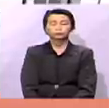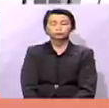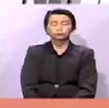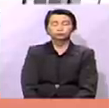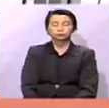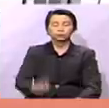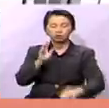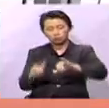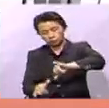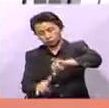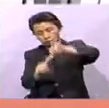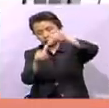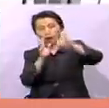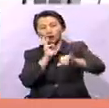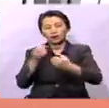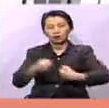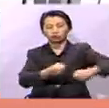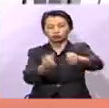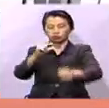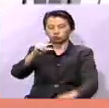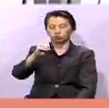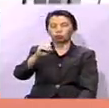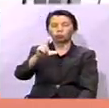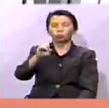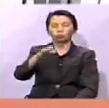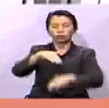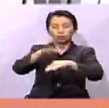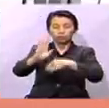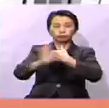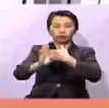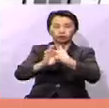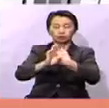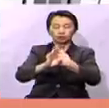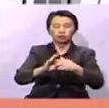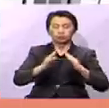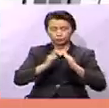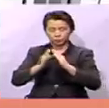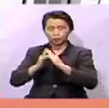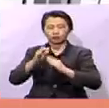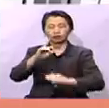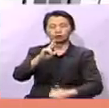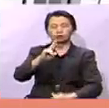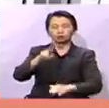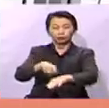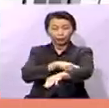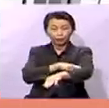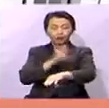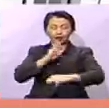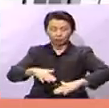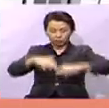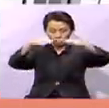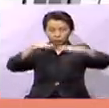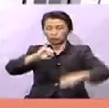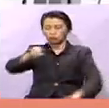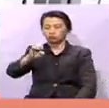Sementara itu, paras air di Sungai Golok melebihi paras bahaya menyebabkan pekan rantau panjang dinaiki air. Manakala Jeli